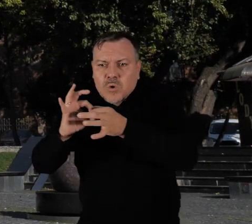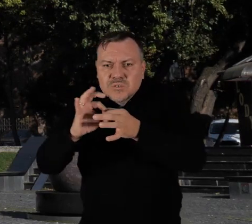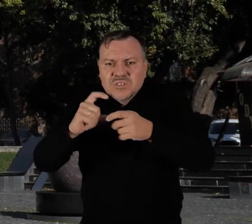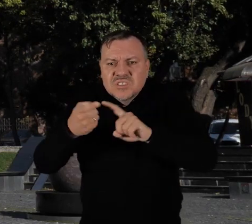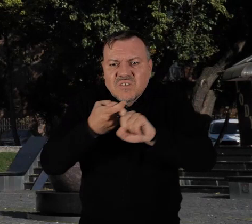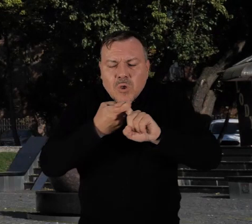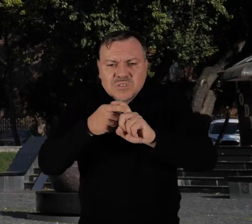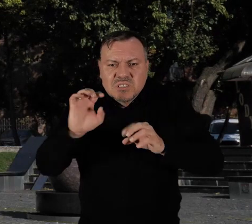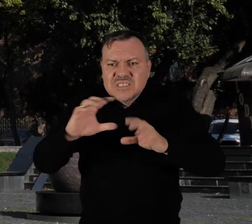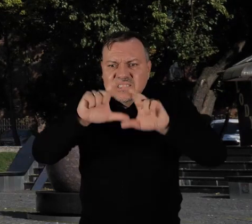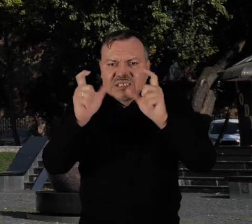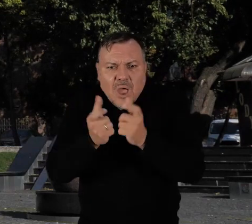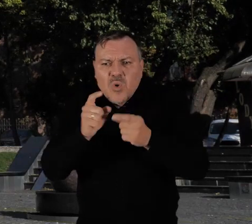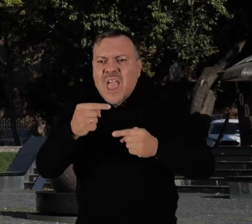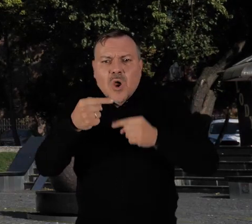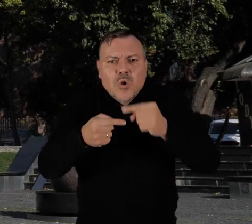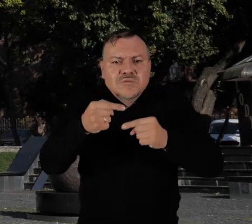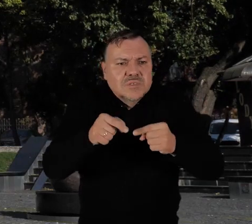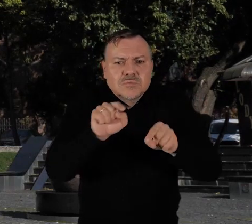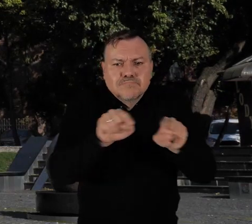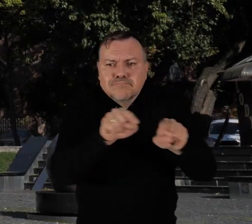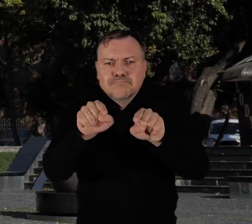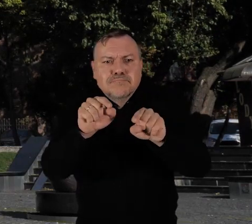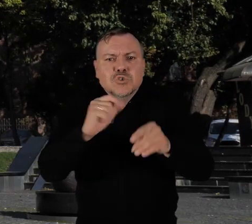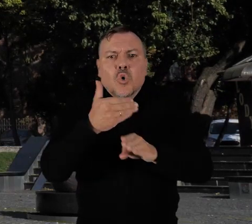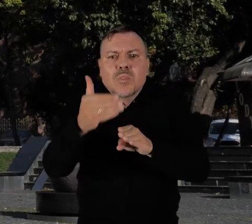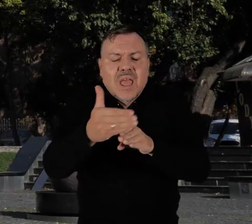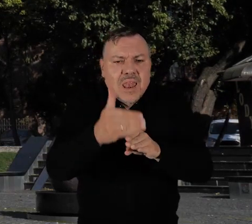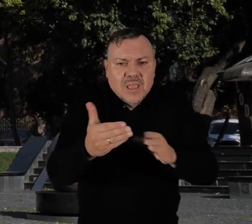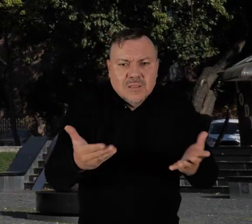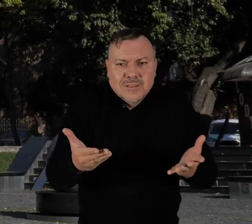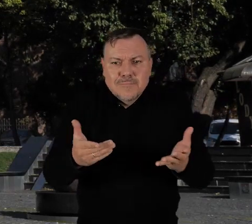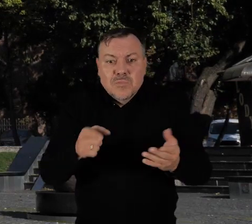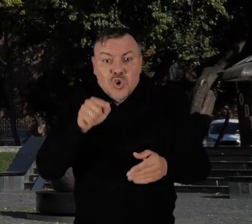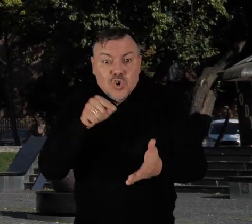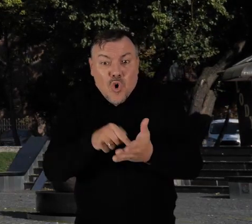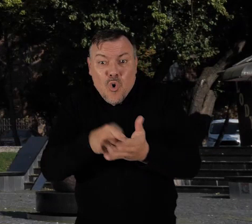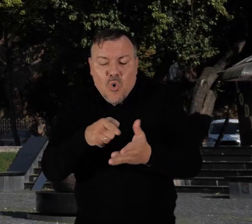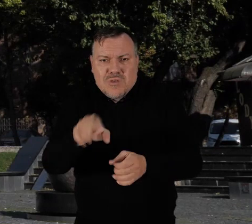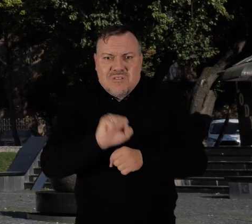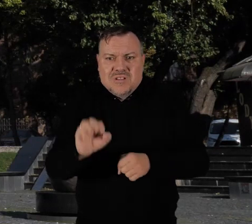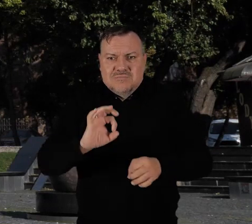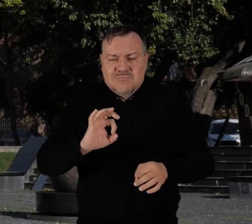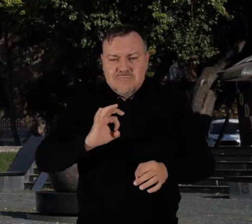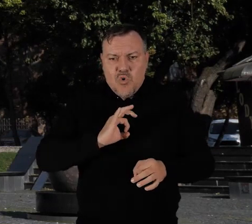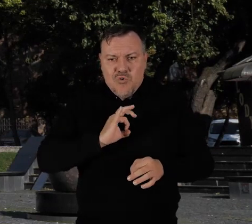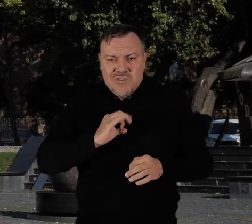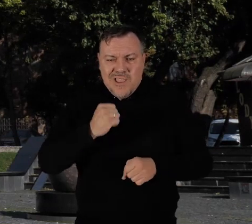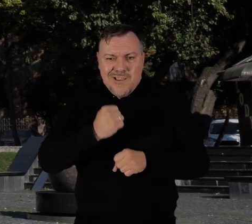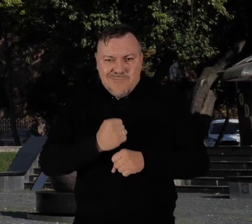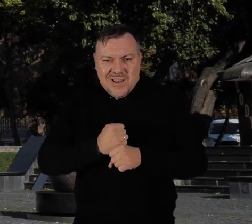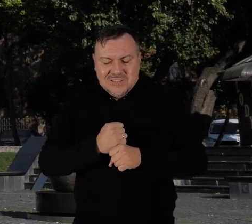z całością, na konsekwencje, do jakich prowadzi i wreszcie na to, że jest przedmiotem mojej